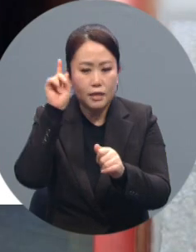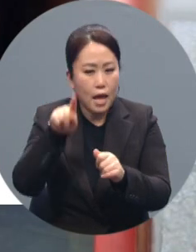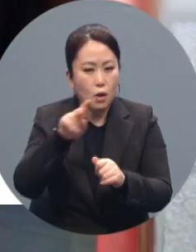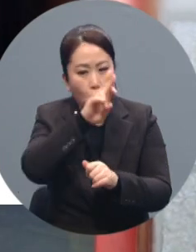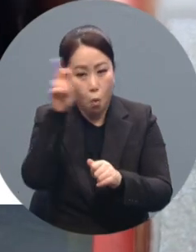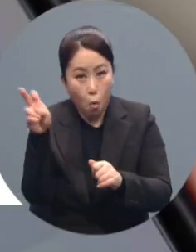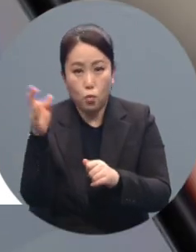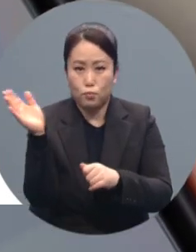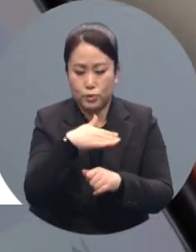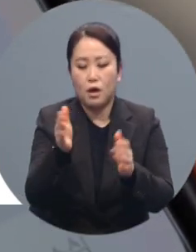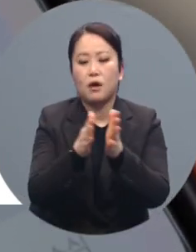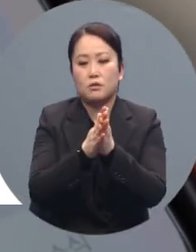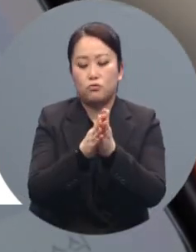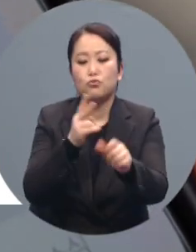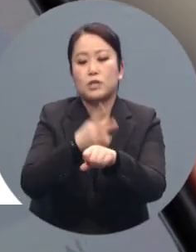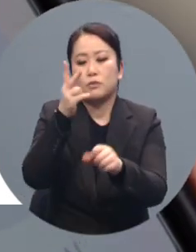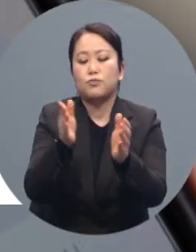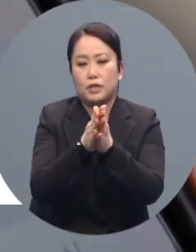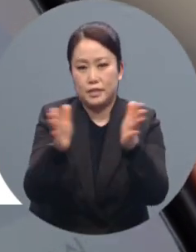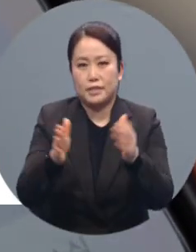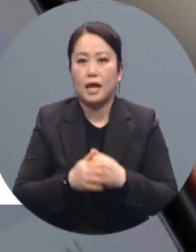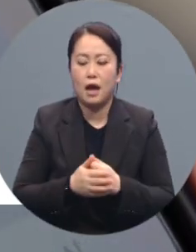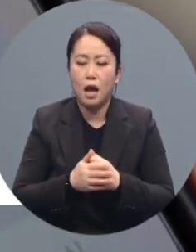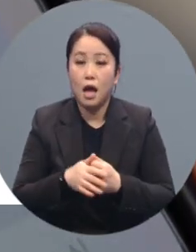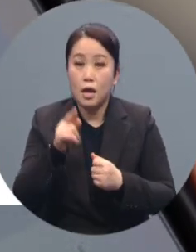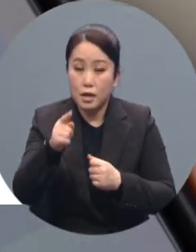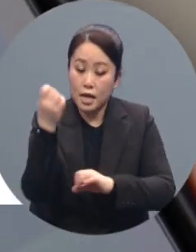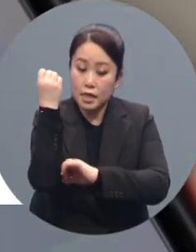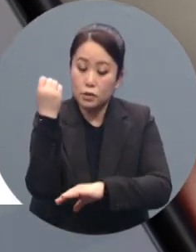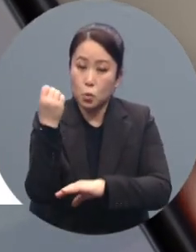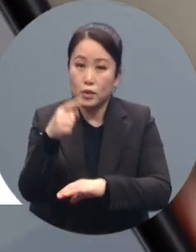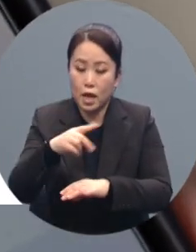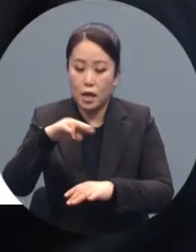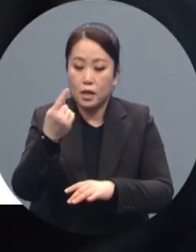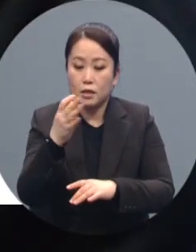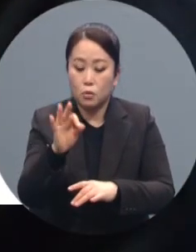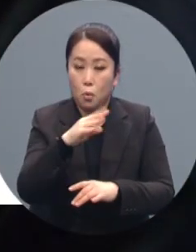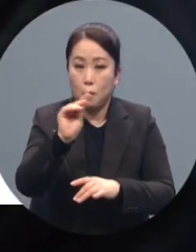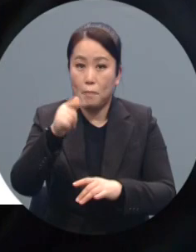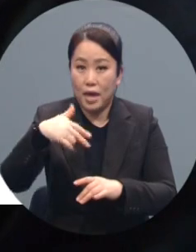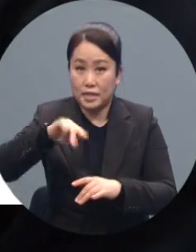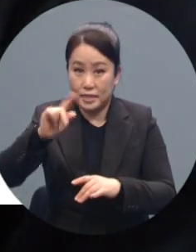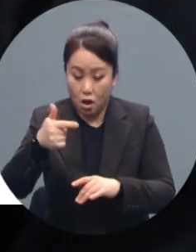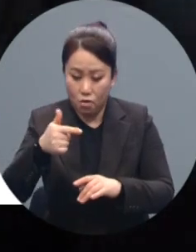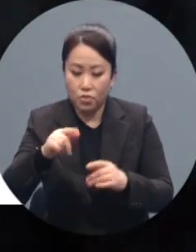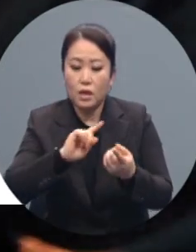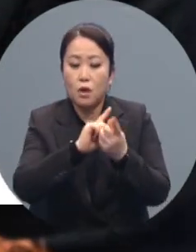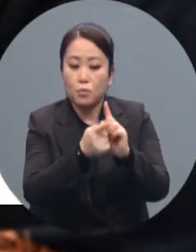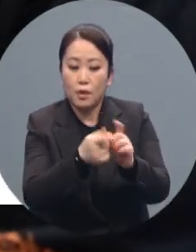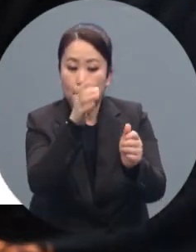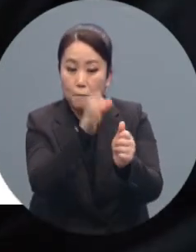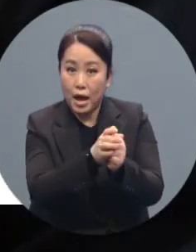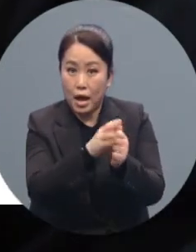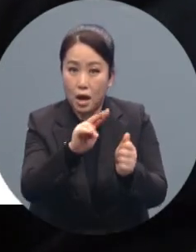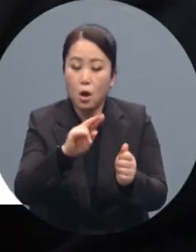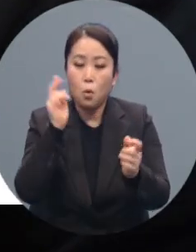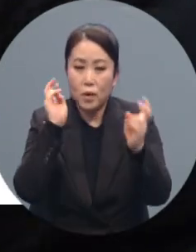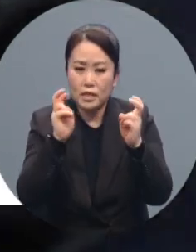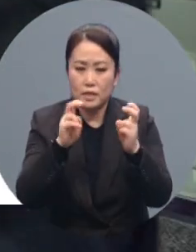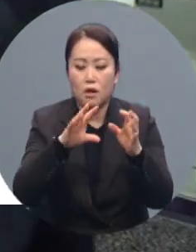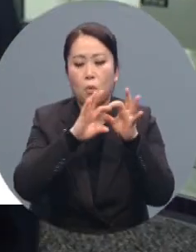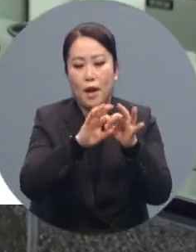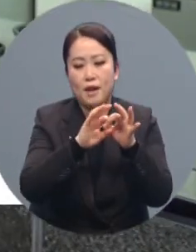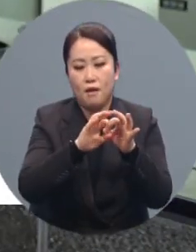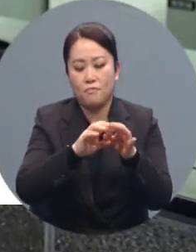2시 부터 실시한다고 밝혔습니다 이는 기존의 동 백전 운영 대행사에서 관련 데이터를 2권 닦기 위한